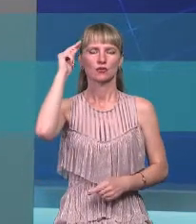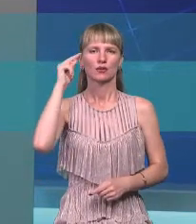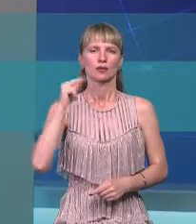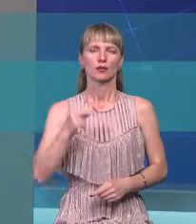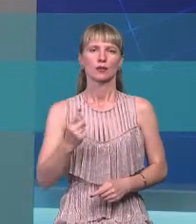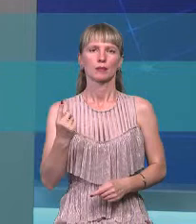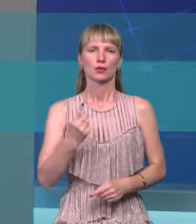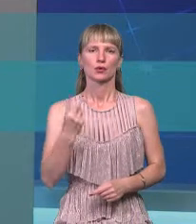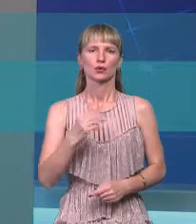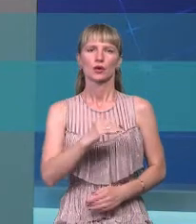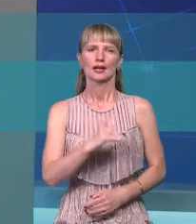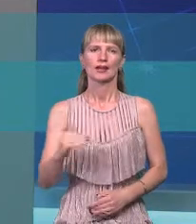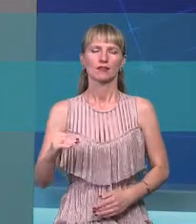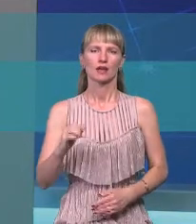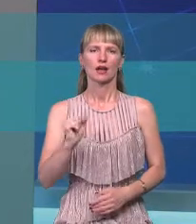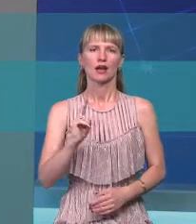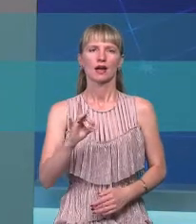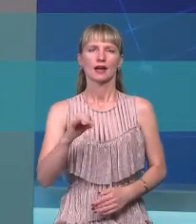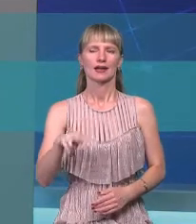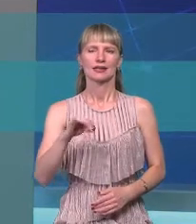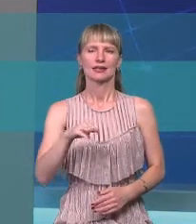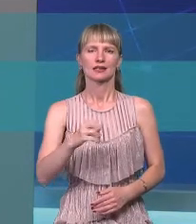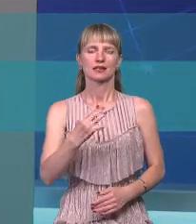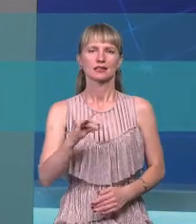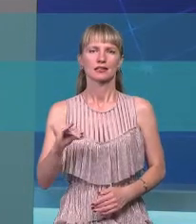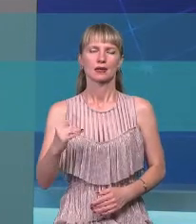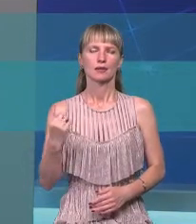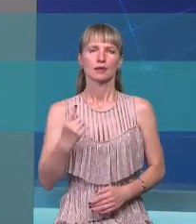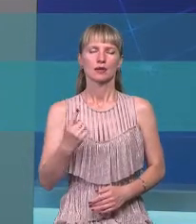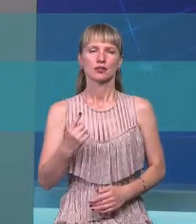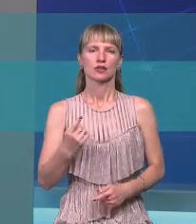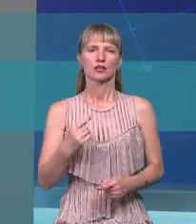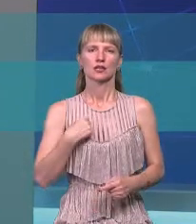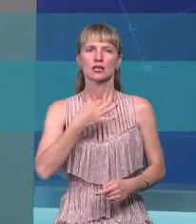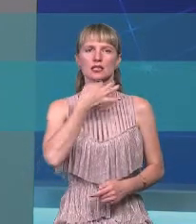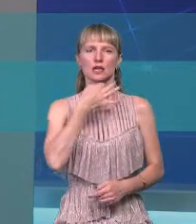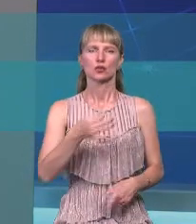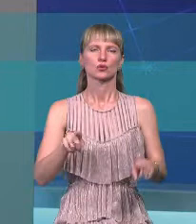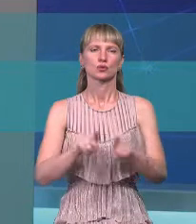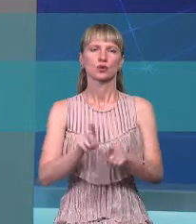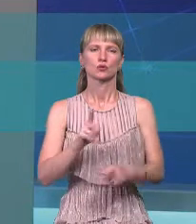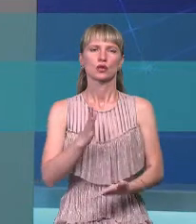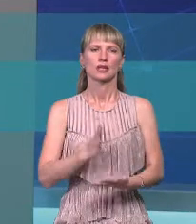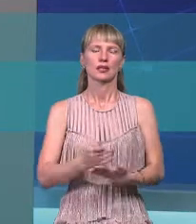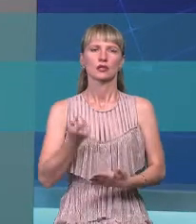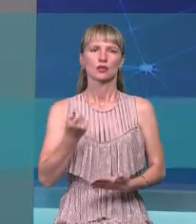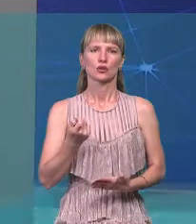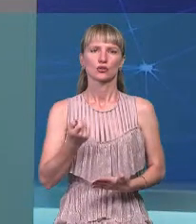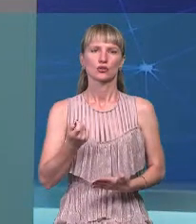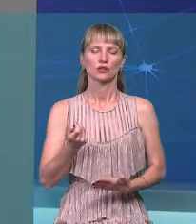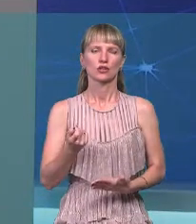першого-другого рівня акредитації, пов'язано це певні моменти. Я скажу вам так, що є трошки, звичайно,